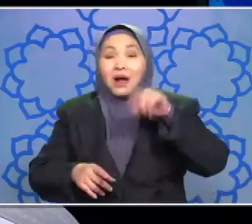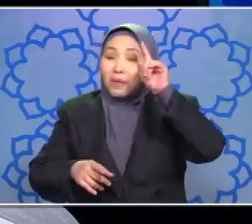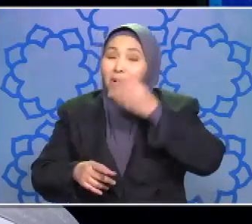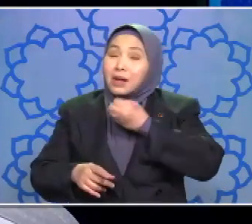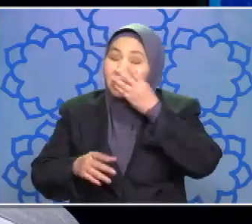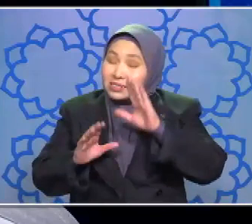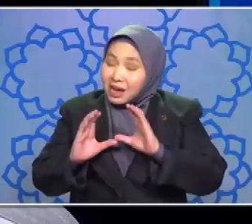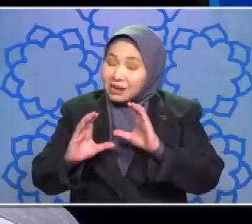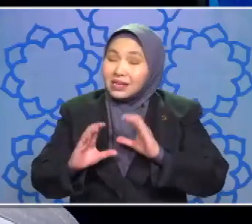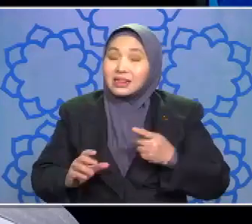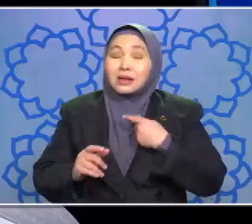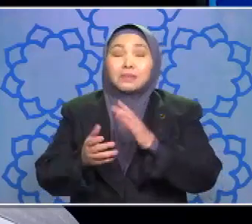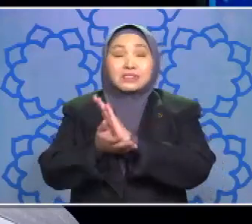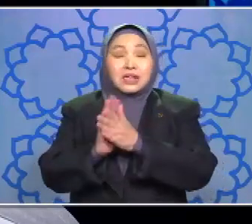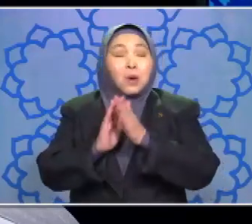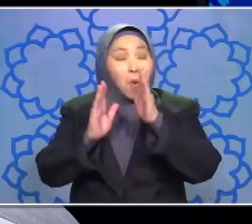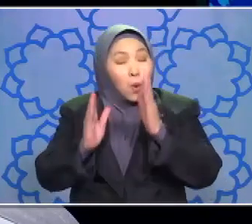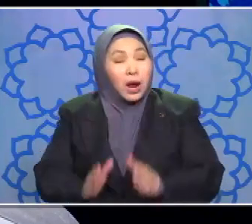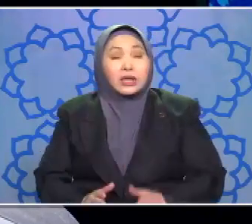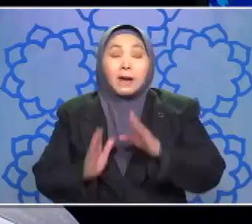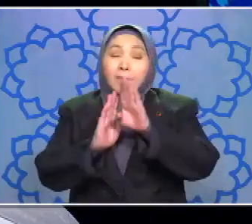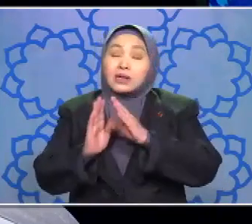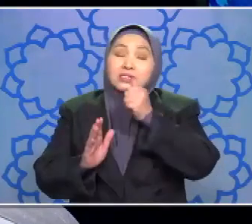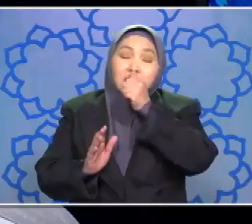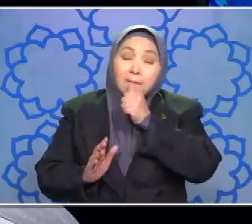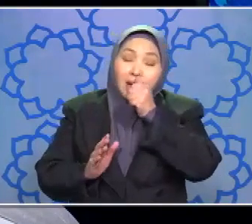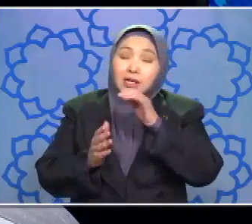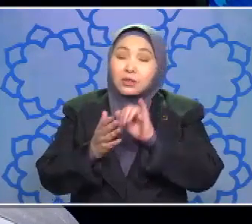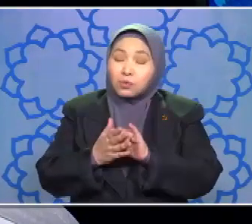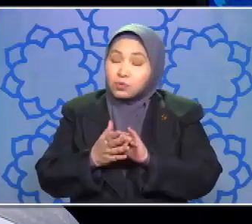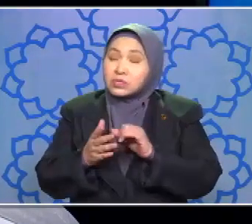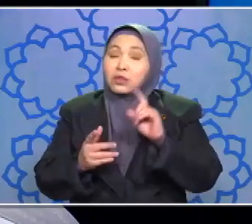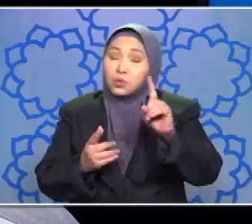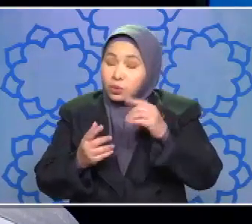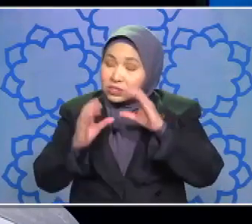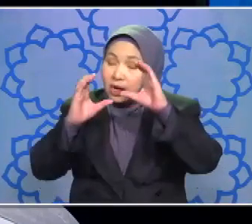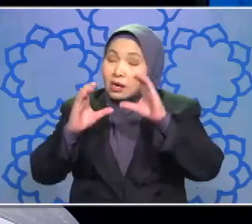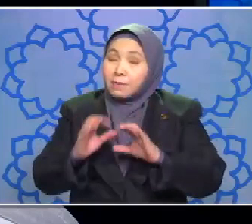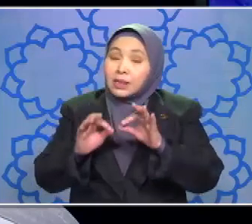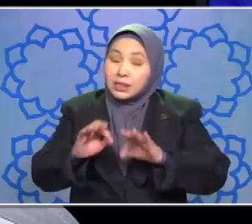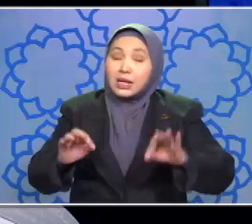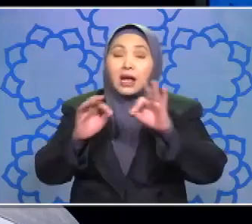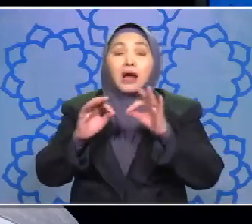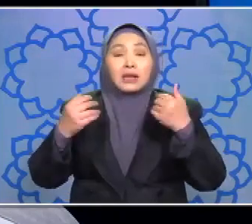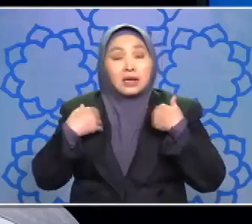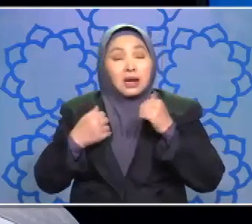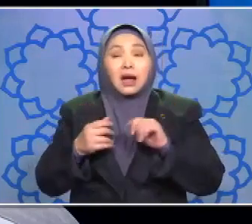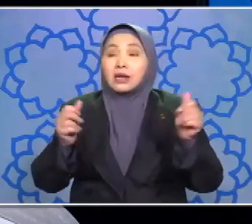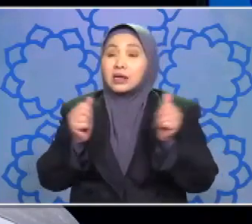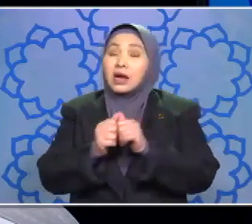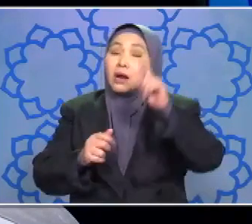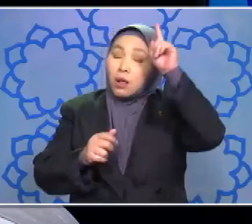kita menjadi orang yang bertawakal Ustaz ya, yang bersabar itu salah satunya ataupun cara pentingnya ialah dengan